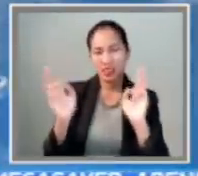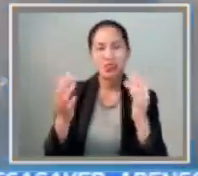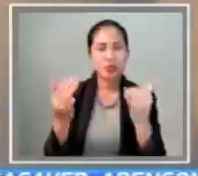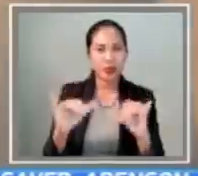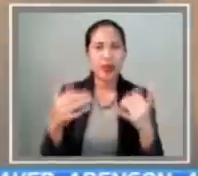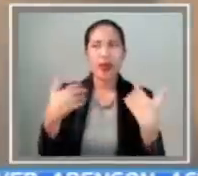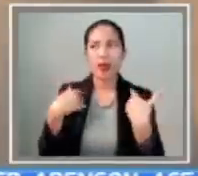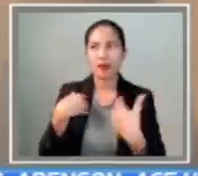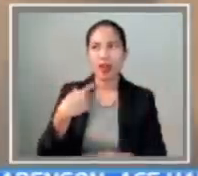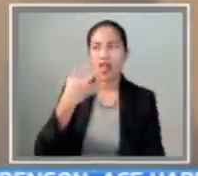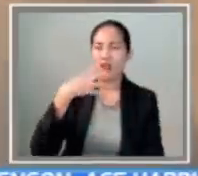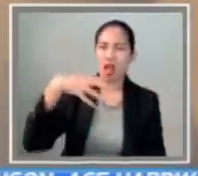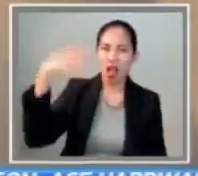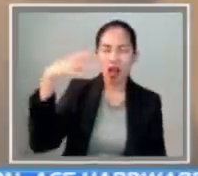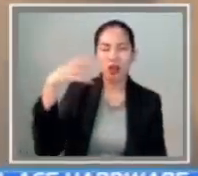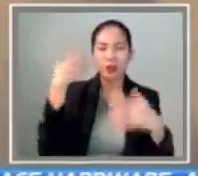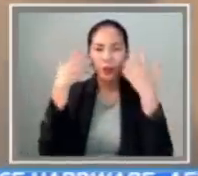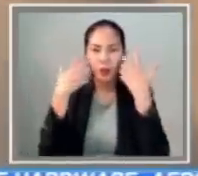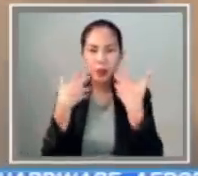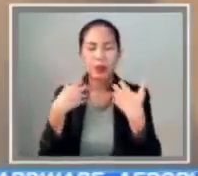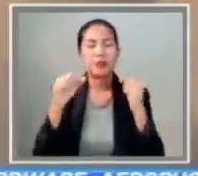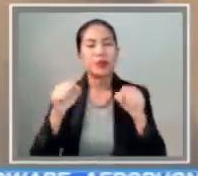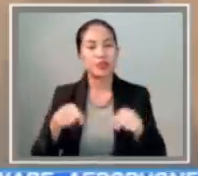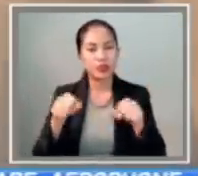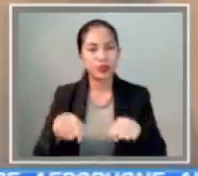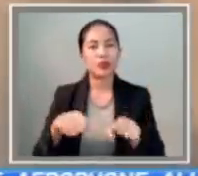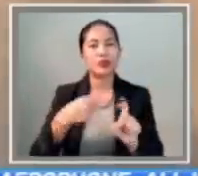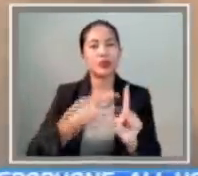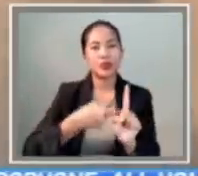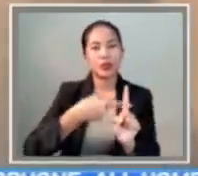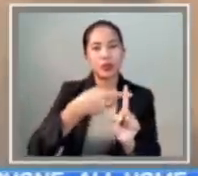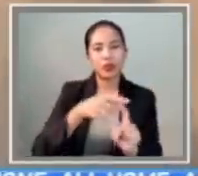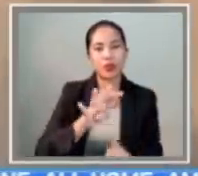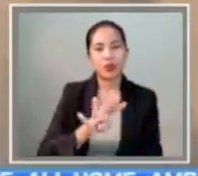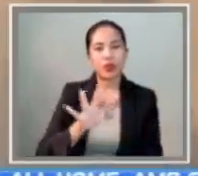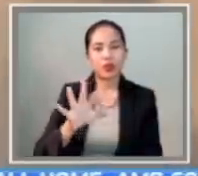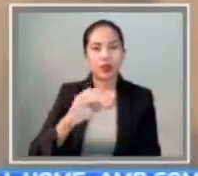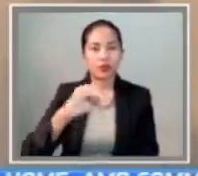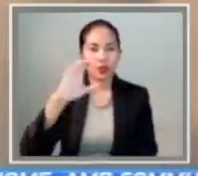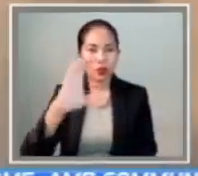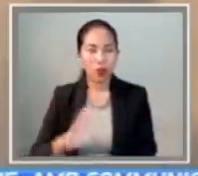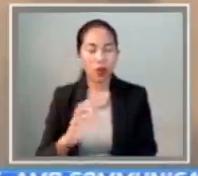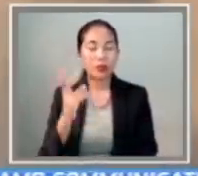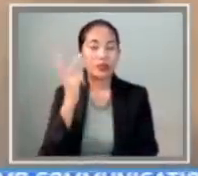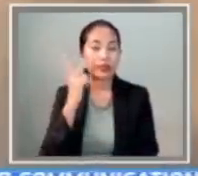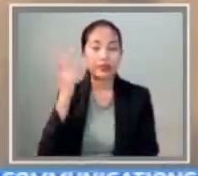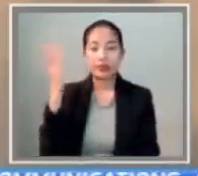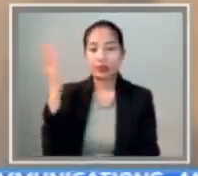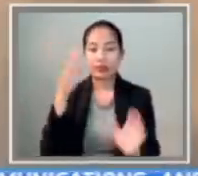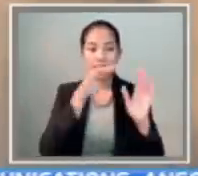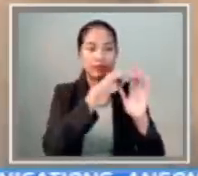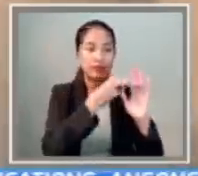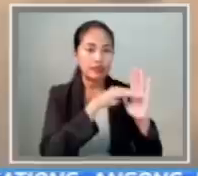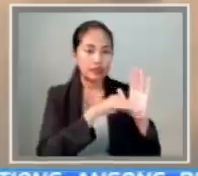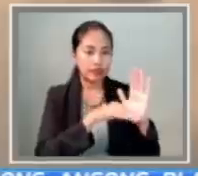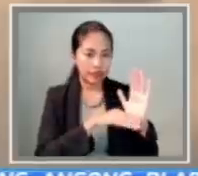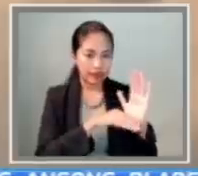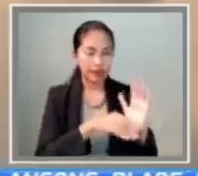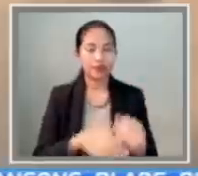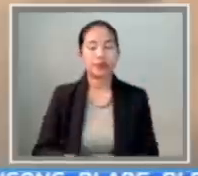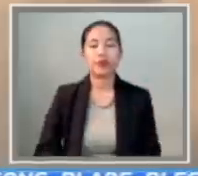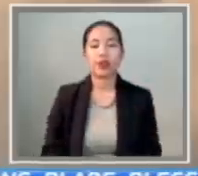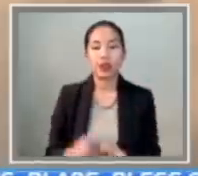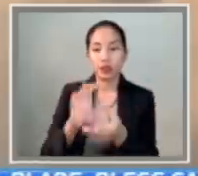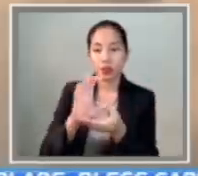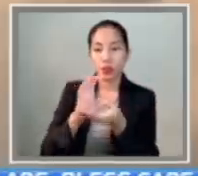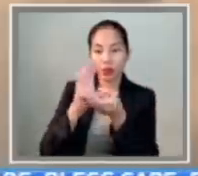Posibleng umakyat sa 45 degrees Celsius ang heat index ngayong araw sa Dipolog, Zamboanga del Norte. 44